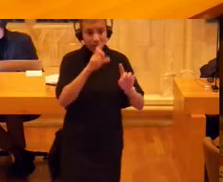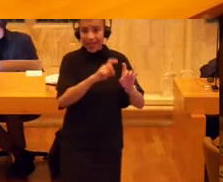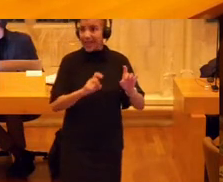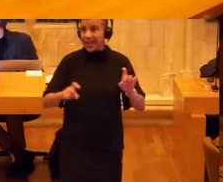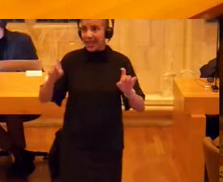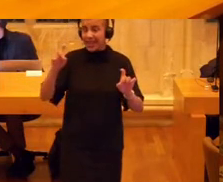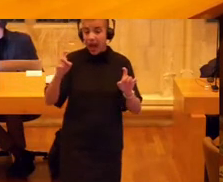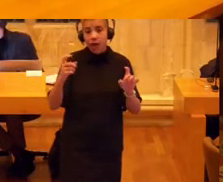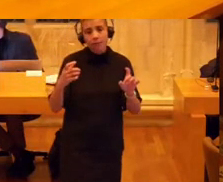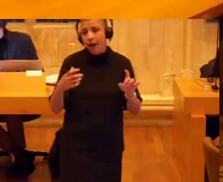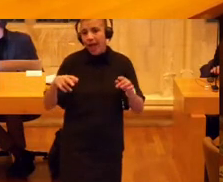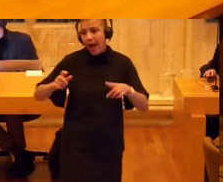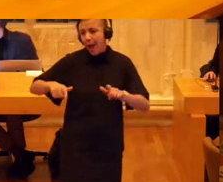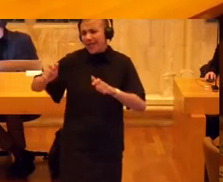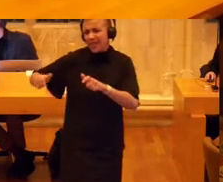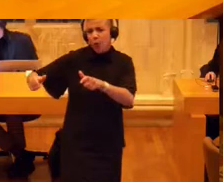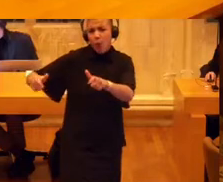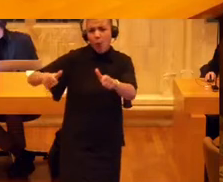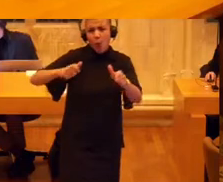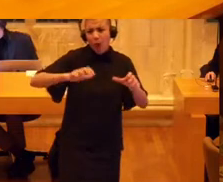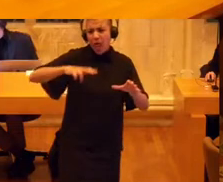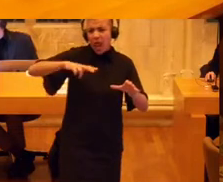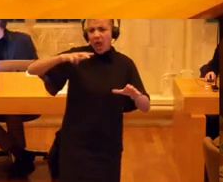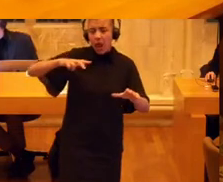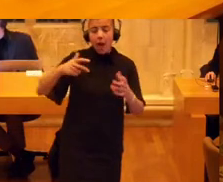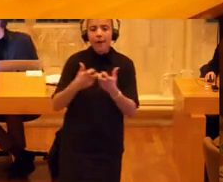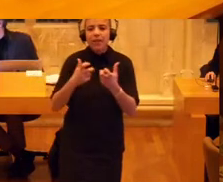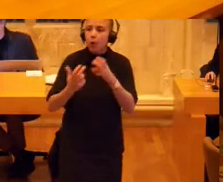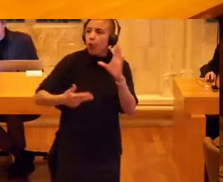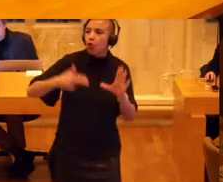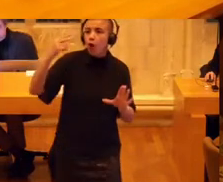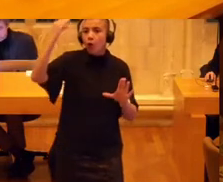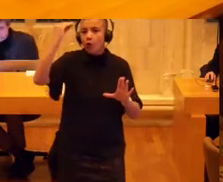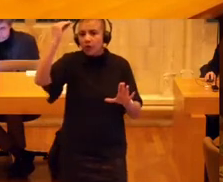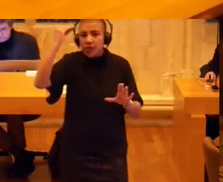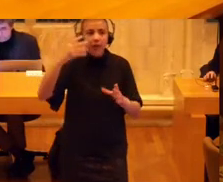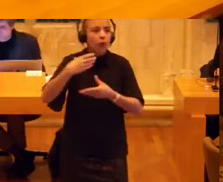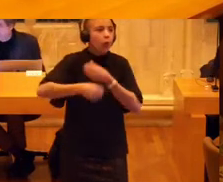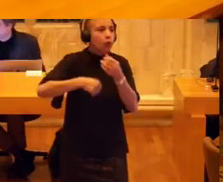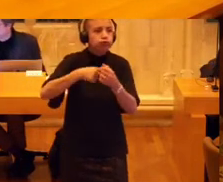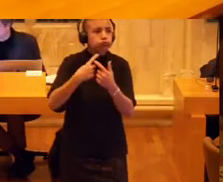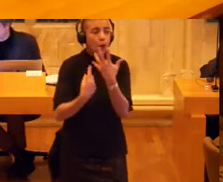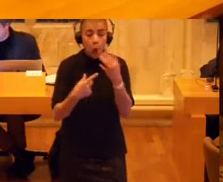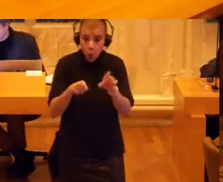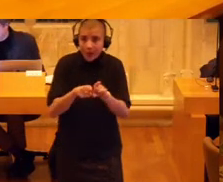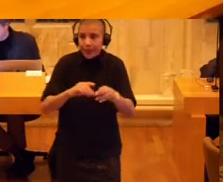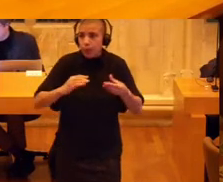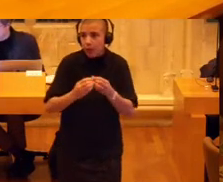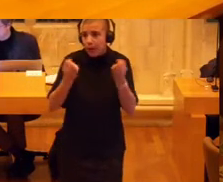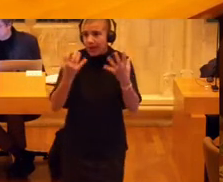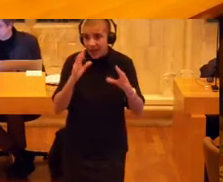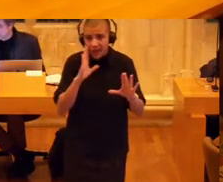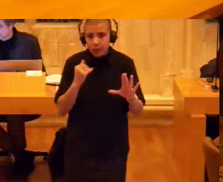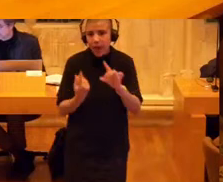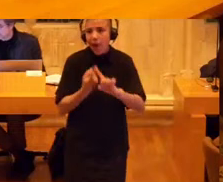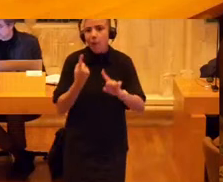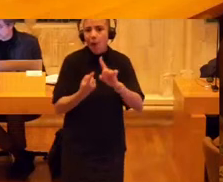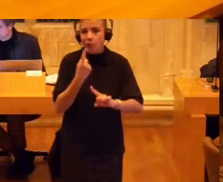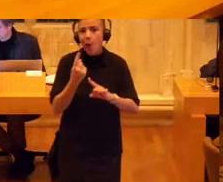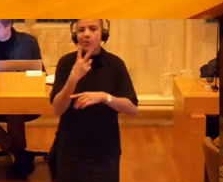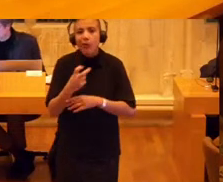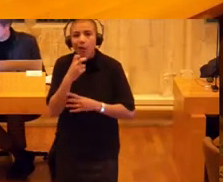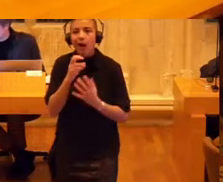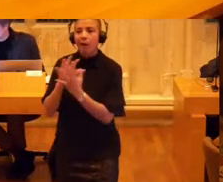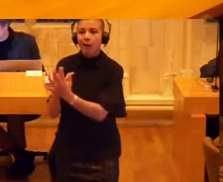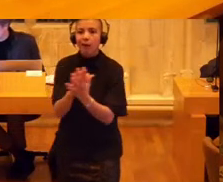très entourées d'habitations. Ça arrive parfois aussi à la Folie Couvre-Chef. Voilà. Donc c'est un vrai sujet qu'une localisation comme